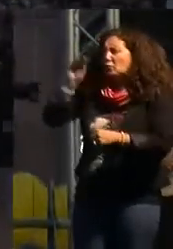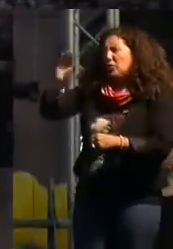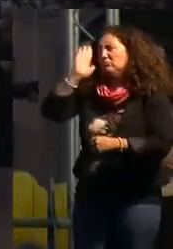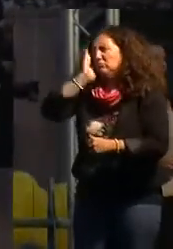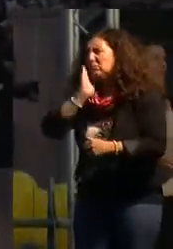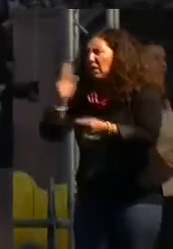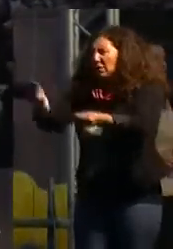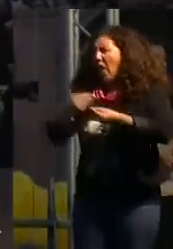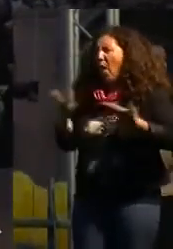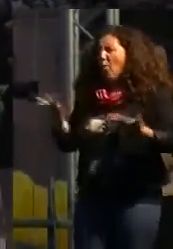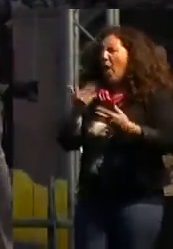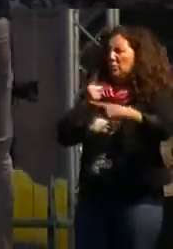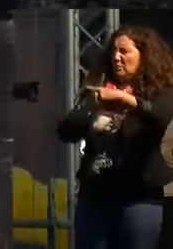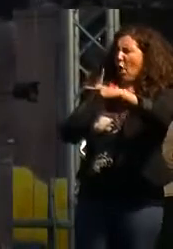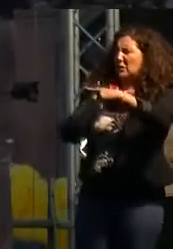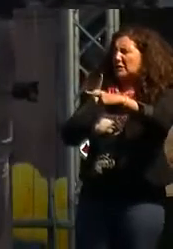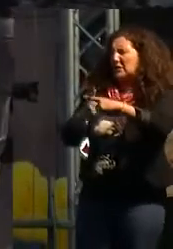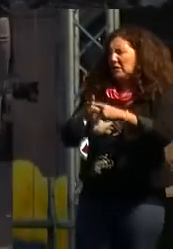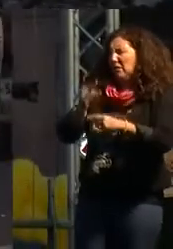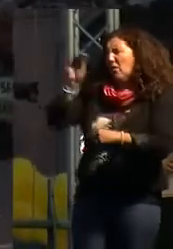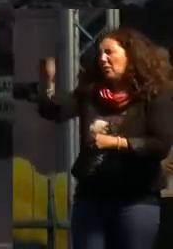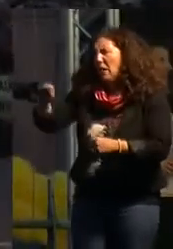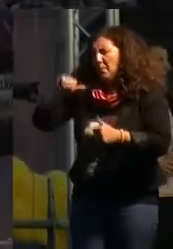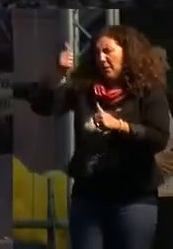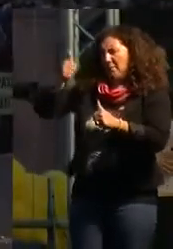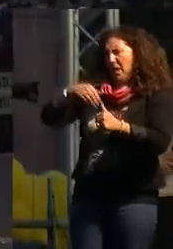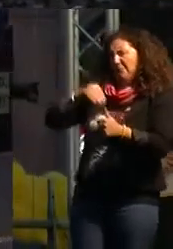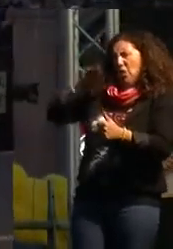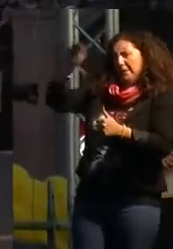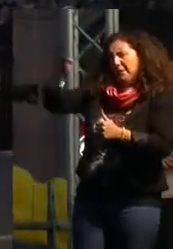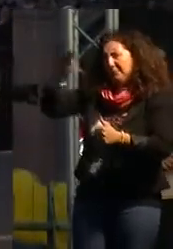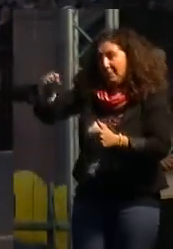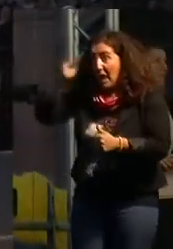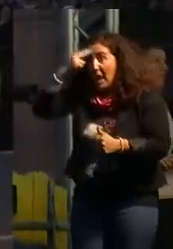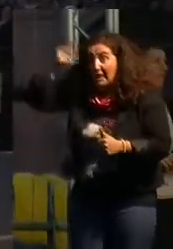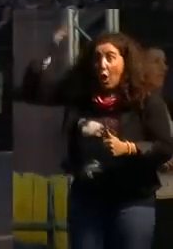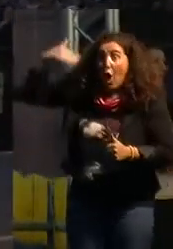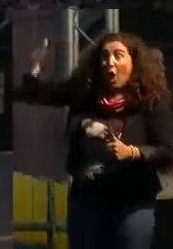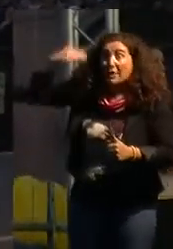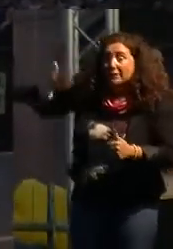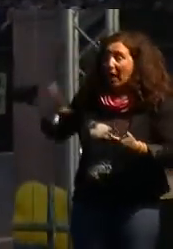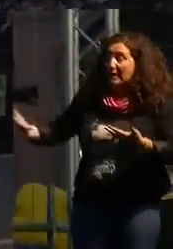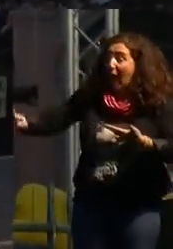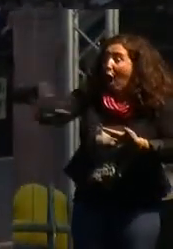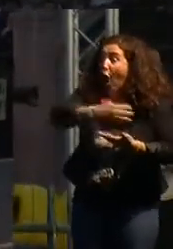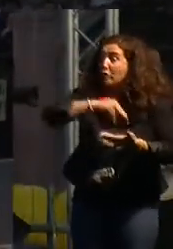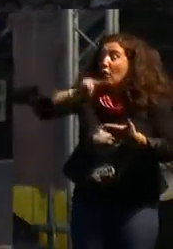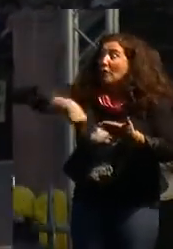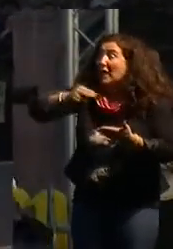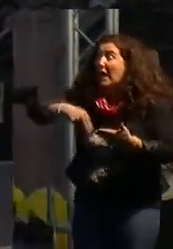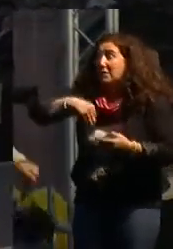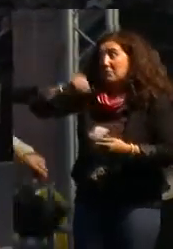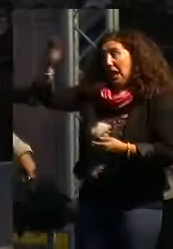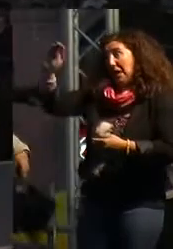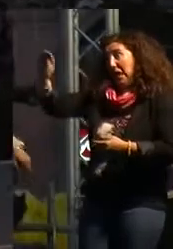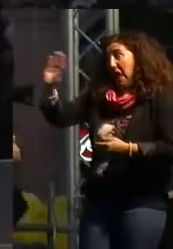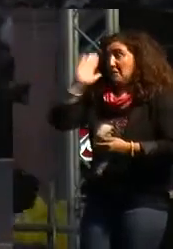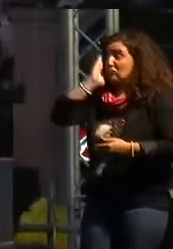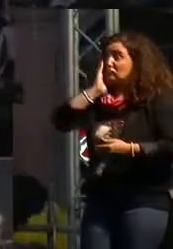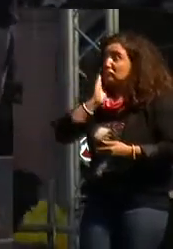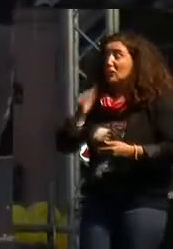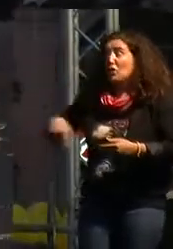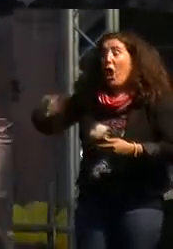per noi. Vi abbiamo chiesto la prima volta, non so se ve lo ricordate, abbiamo raccolto le firme per chiedere una cosa ovvia. Noi vogliamo